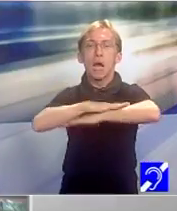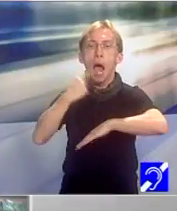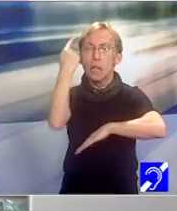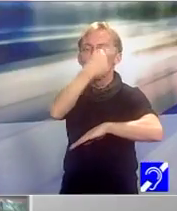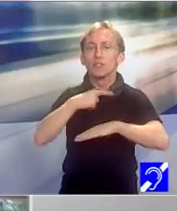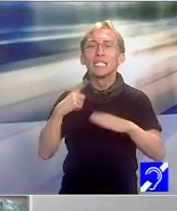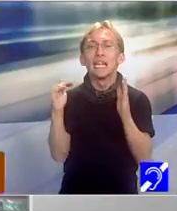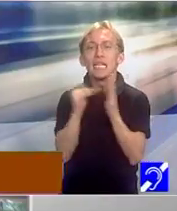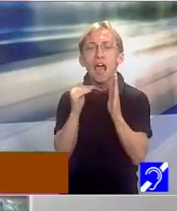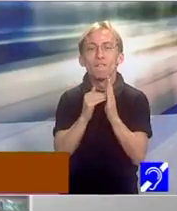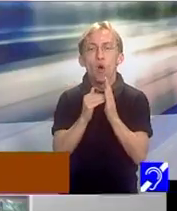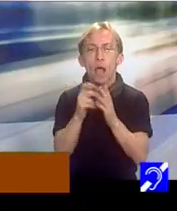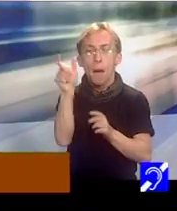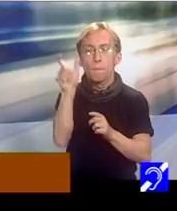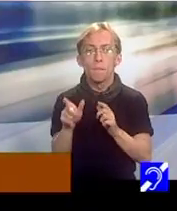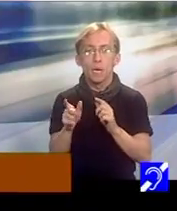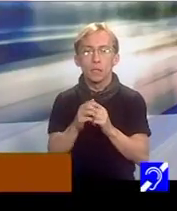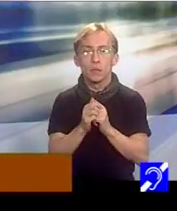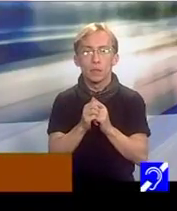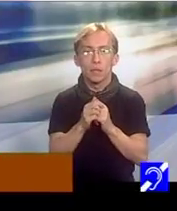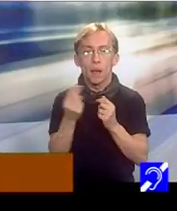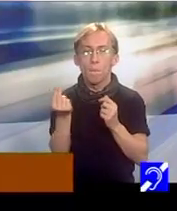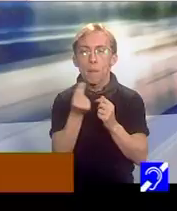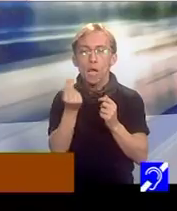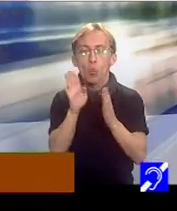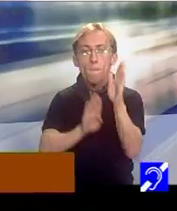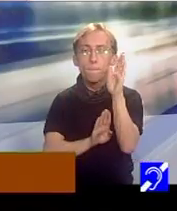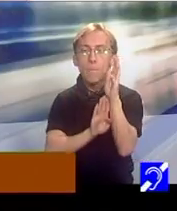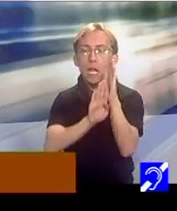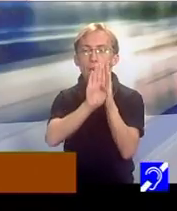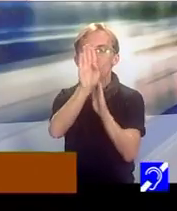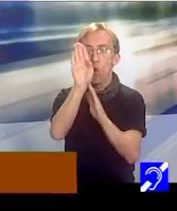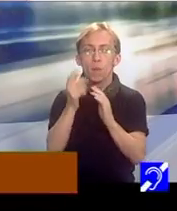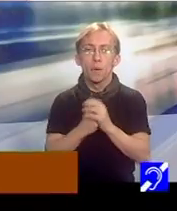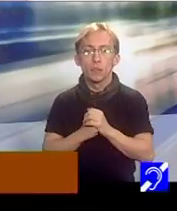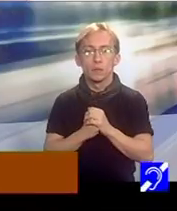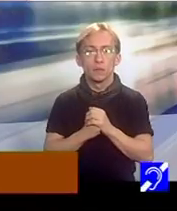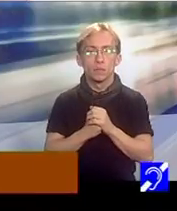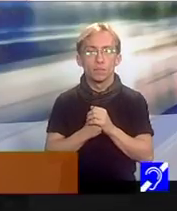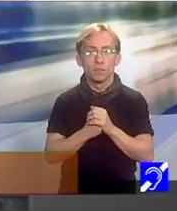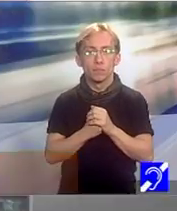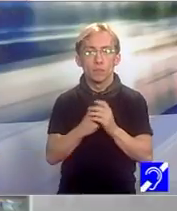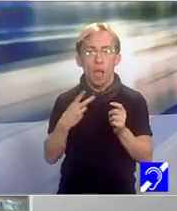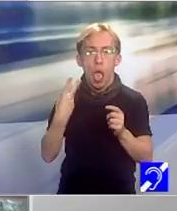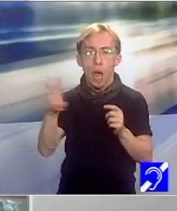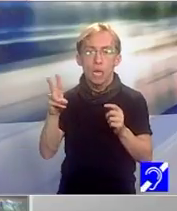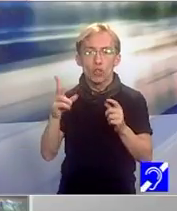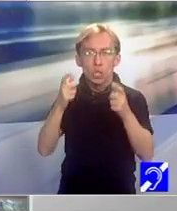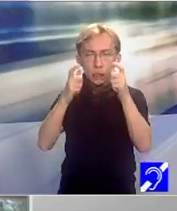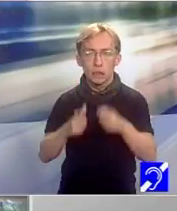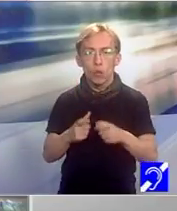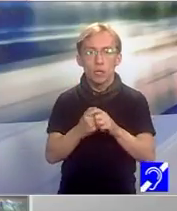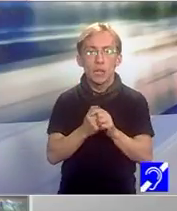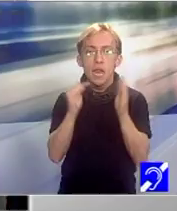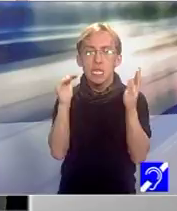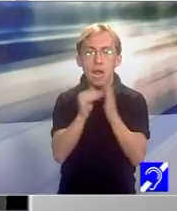nevoia părintelui sau a aparținătorului de performanță, de exemplu. Sau în situația cealaltă despre care vorbeai, s-ar putea să fie nevoia